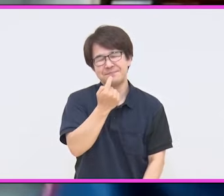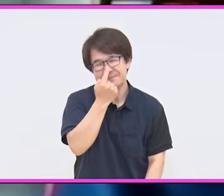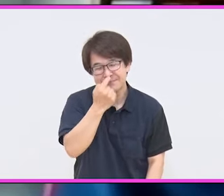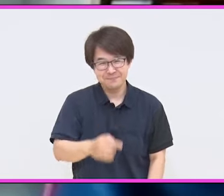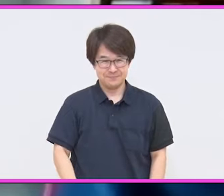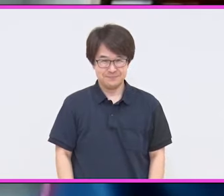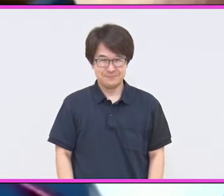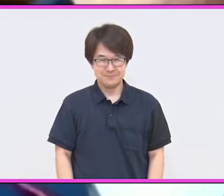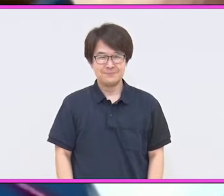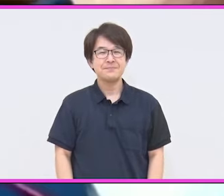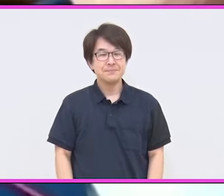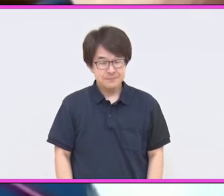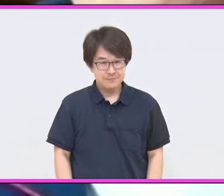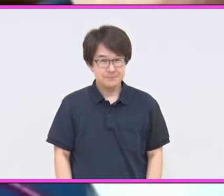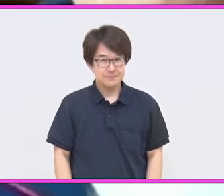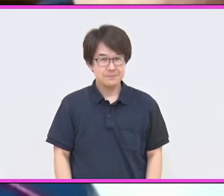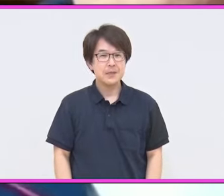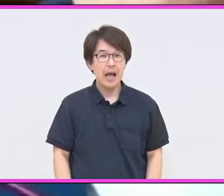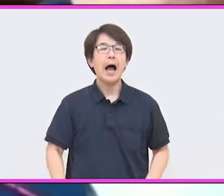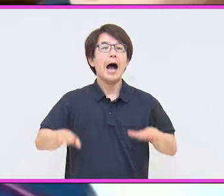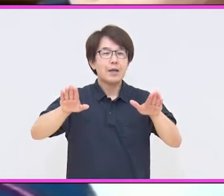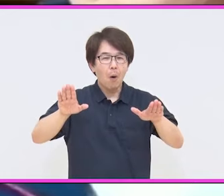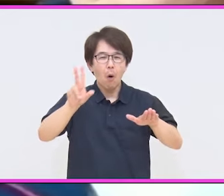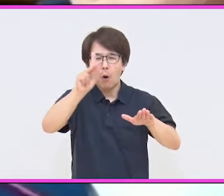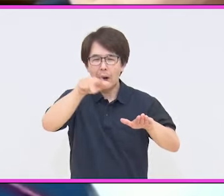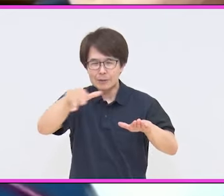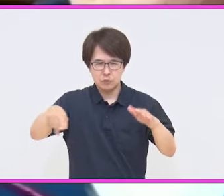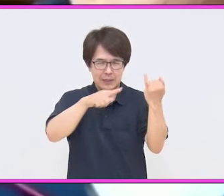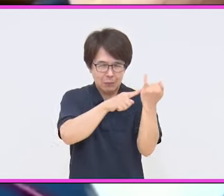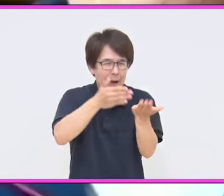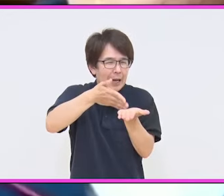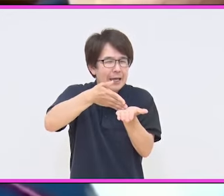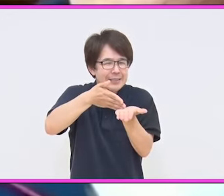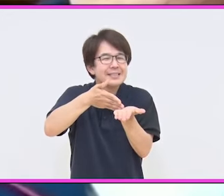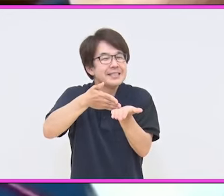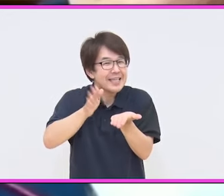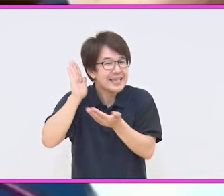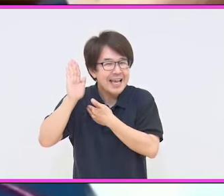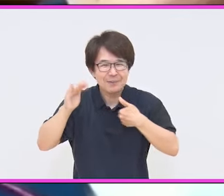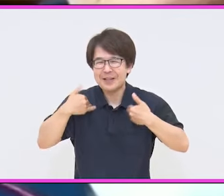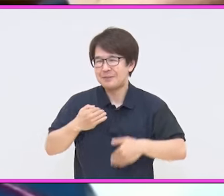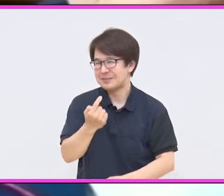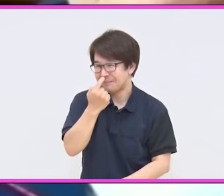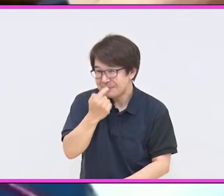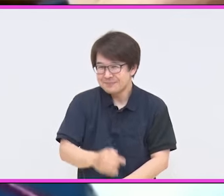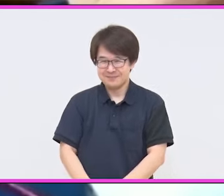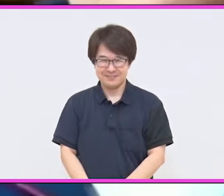今日はカズさんのお話が聞けることをたくさん楽しみにしています。